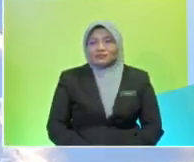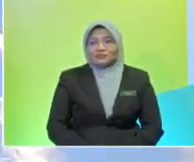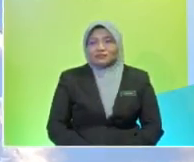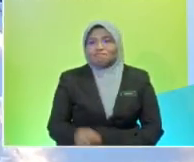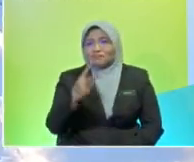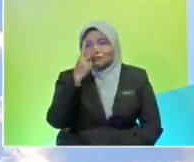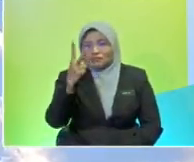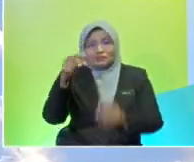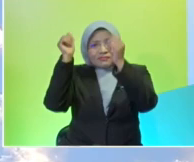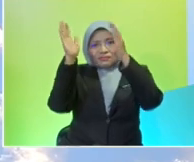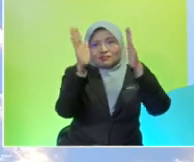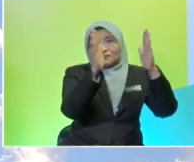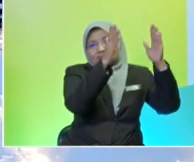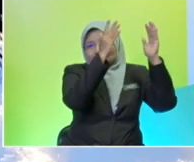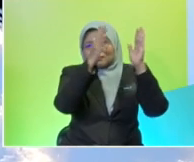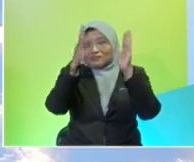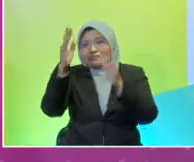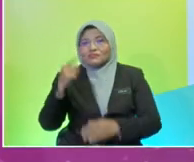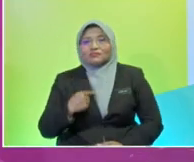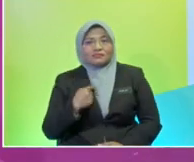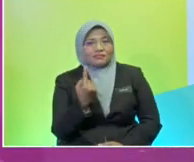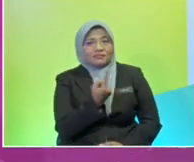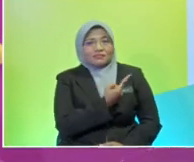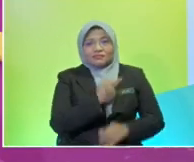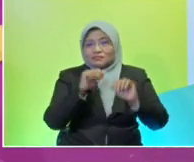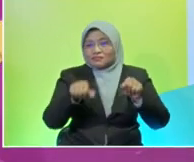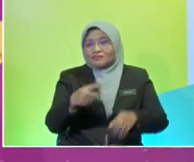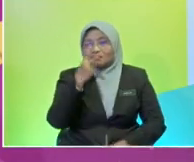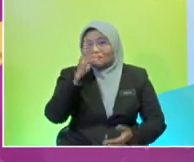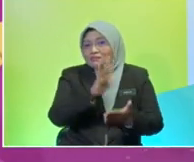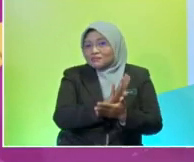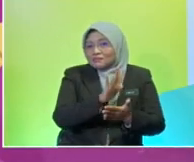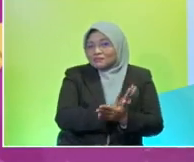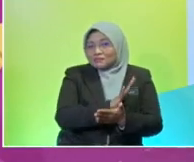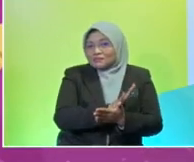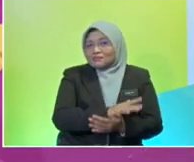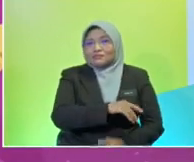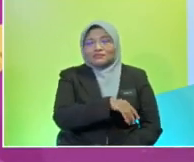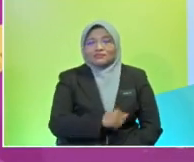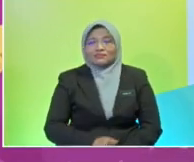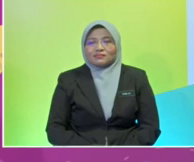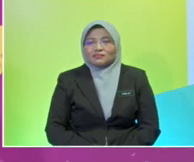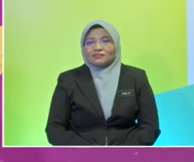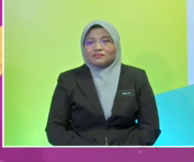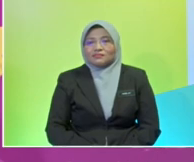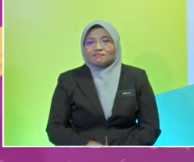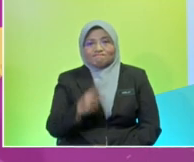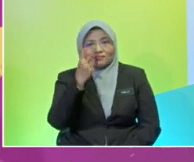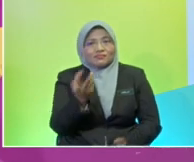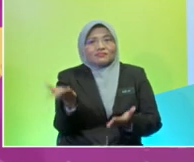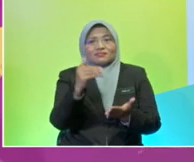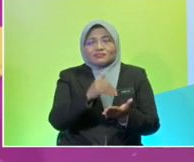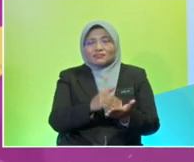terbang kertasnya kita akan nampak juga seperti daun kerbau Nah jadi kita lihat apa yang berlaku